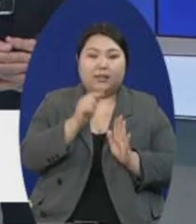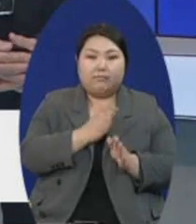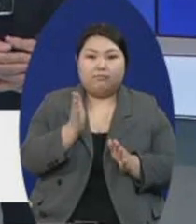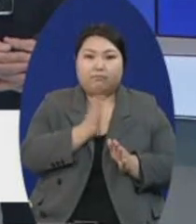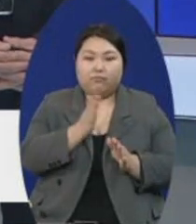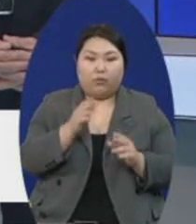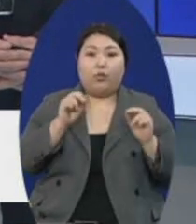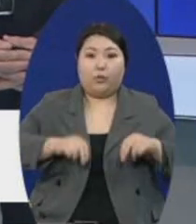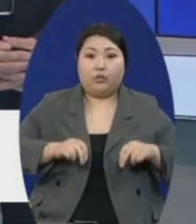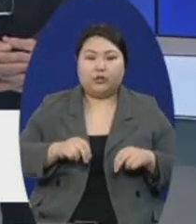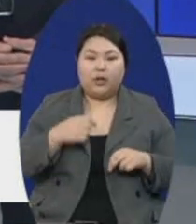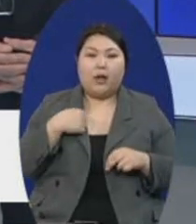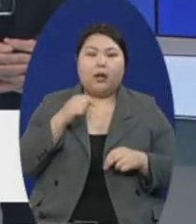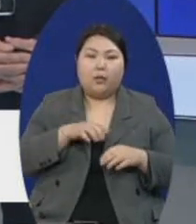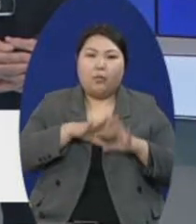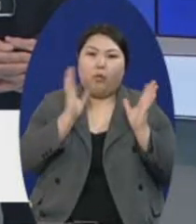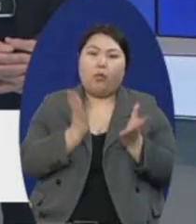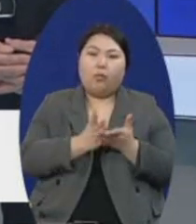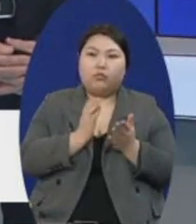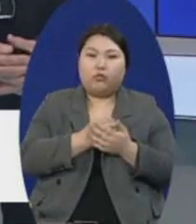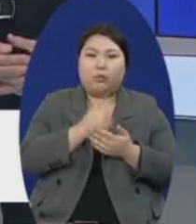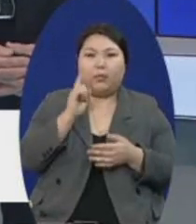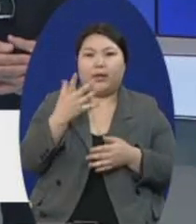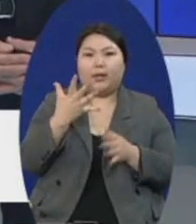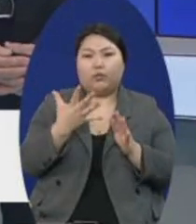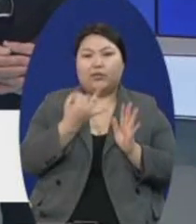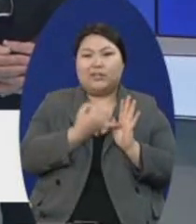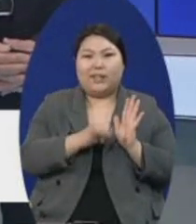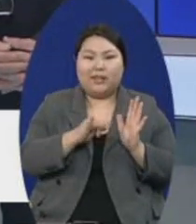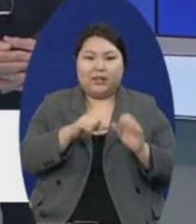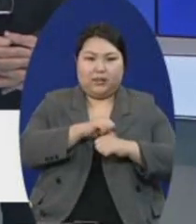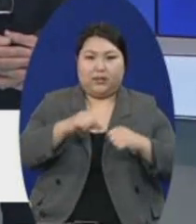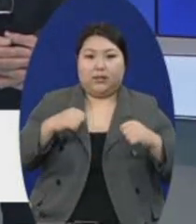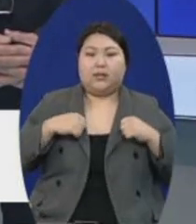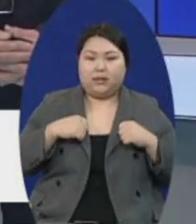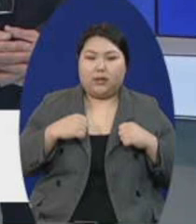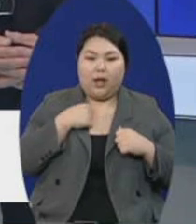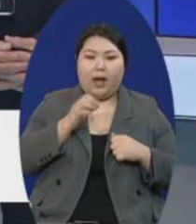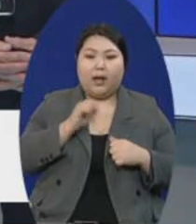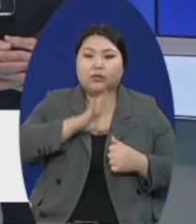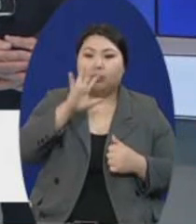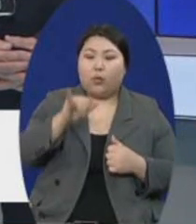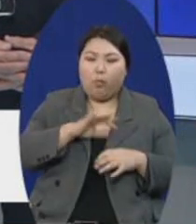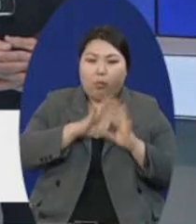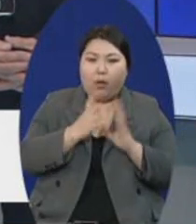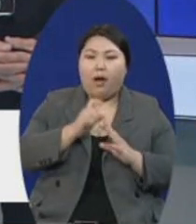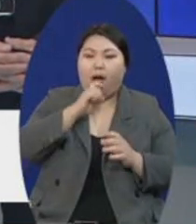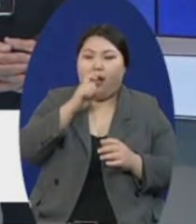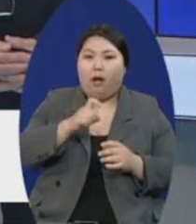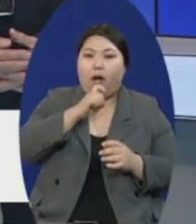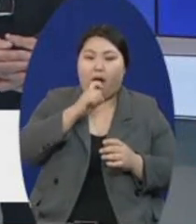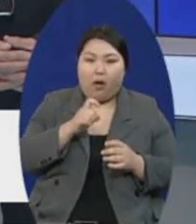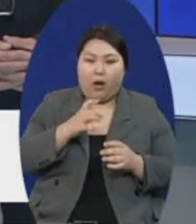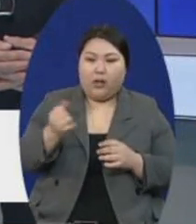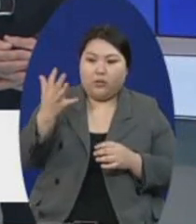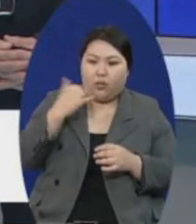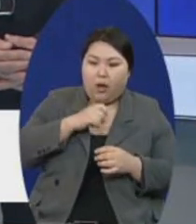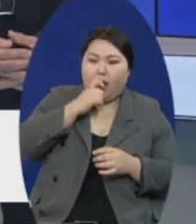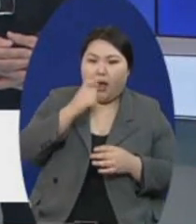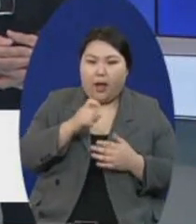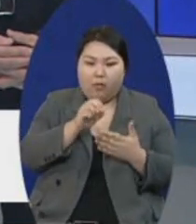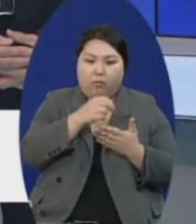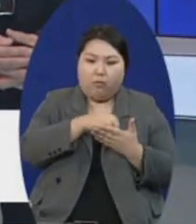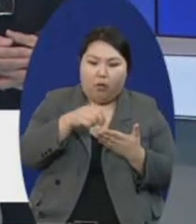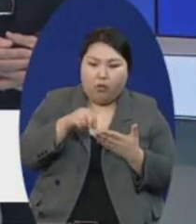болсон. За тухайн үед нийт 1570 иргэн оролцож асуултад хариулт өгч маягт бүгдлэх байдлаар одоо